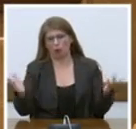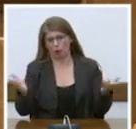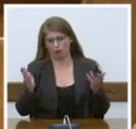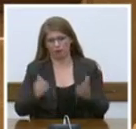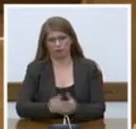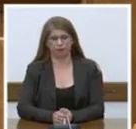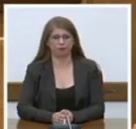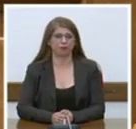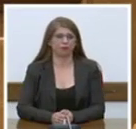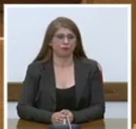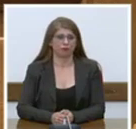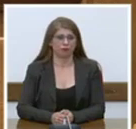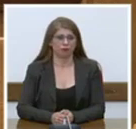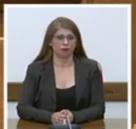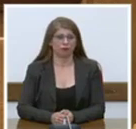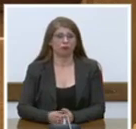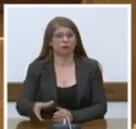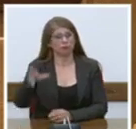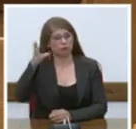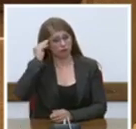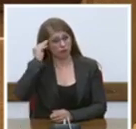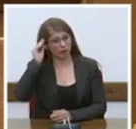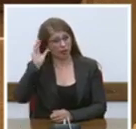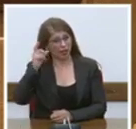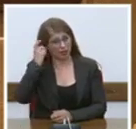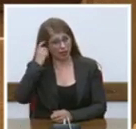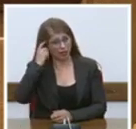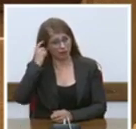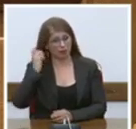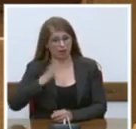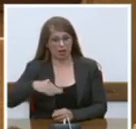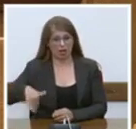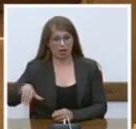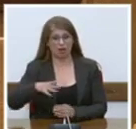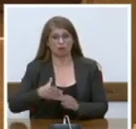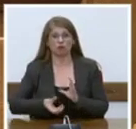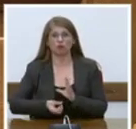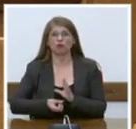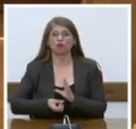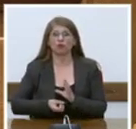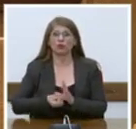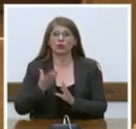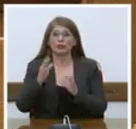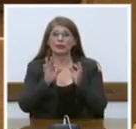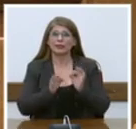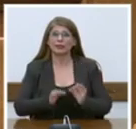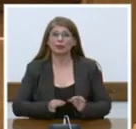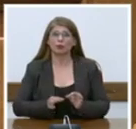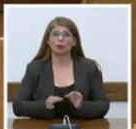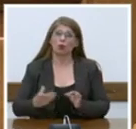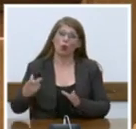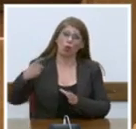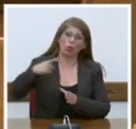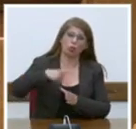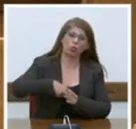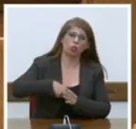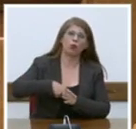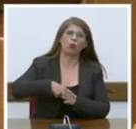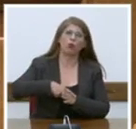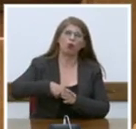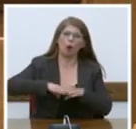Έχουμε αντιληφθεί ότι οδηγείται ο λαός μας σε μια νέο τύπου δολοπαρικία, στην οποία η ποιότητα της ζωής